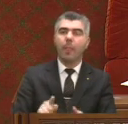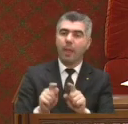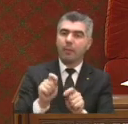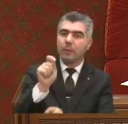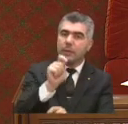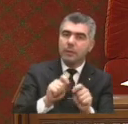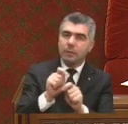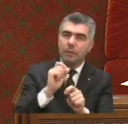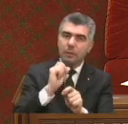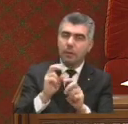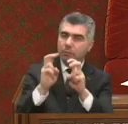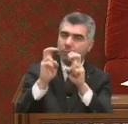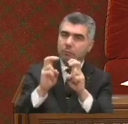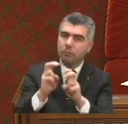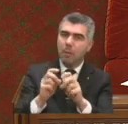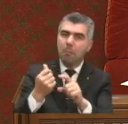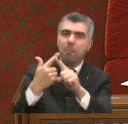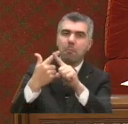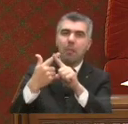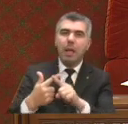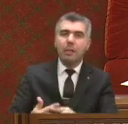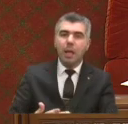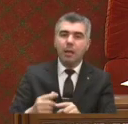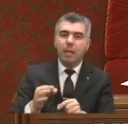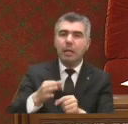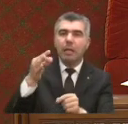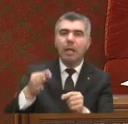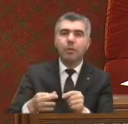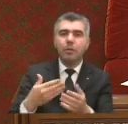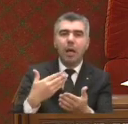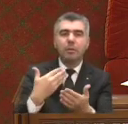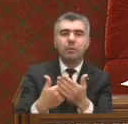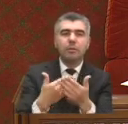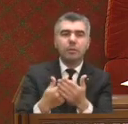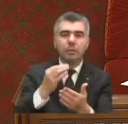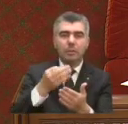ترشيد النفقات وتكون واحد العمل اللي يعطي النتيجه، وراه بدا كيعطي النتيجه. شكرا.